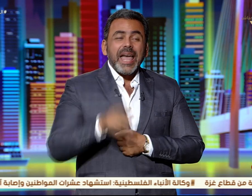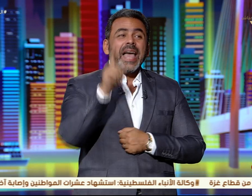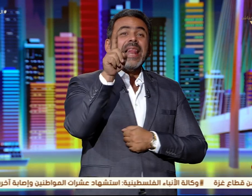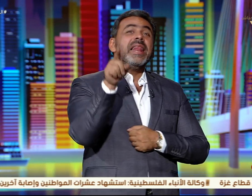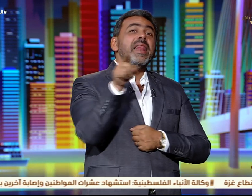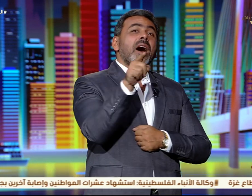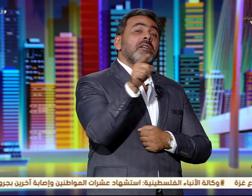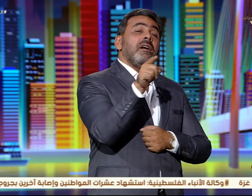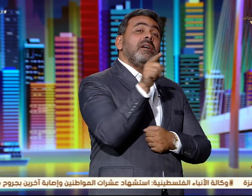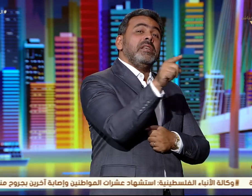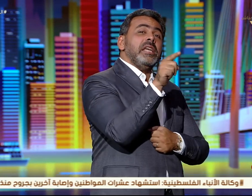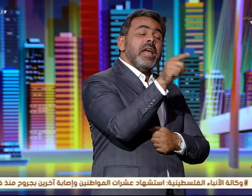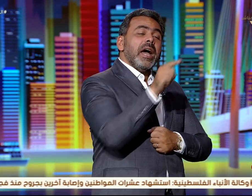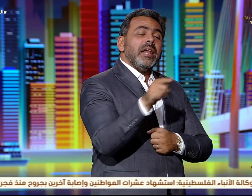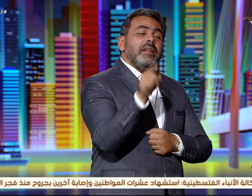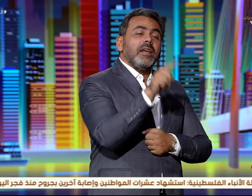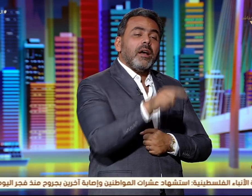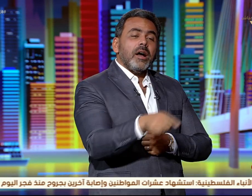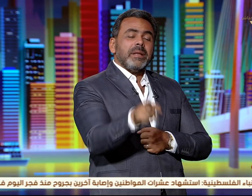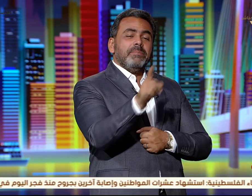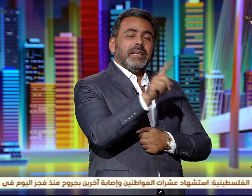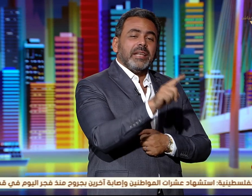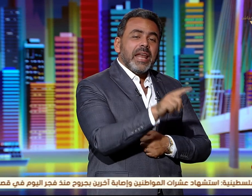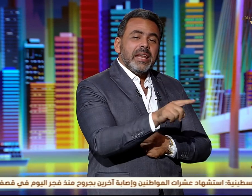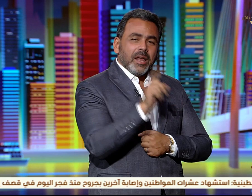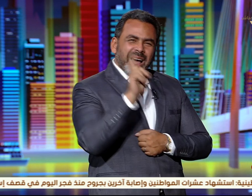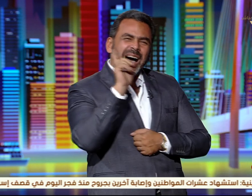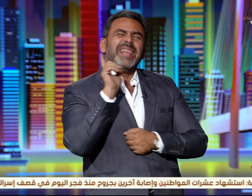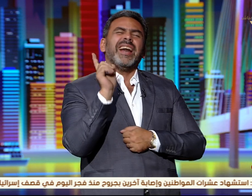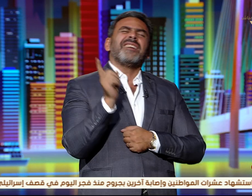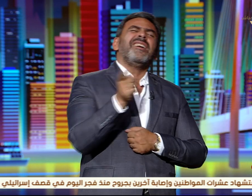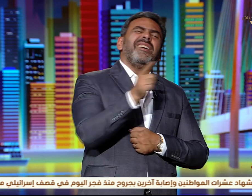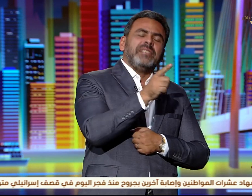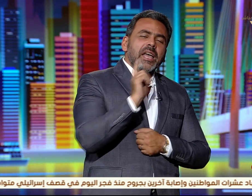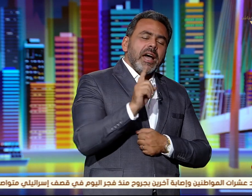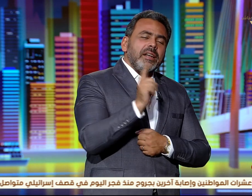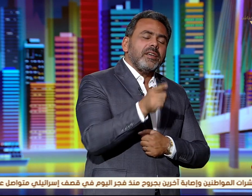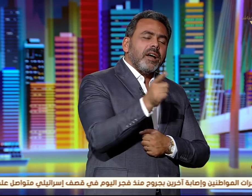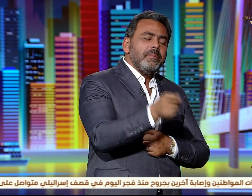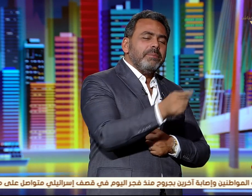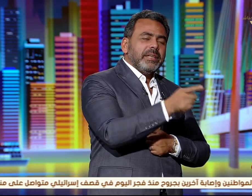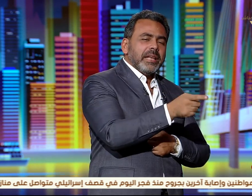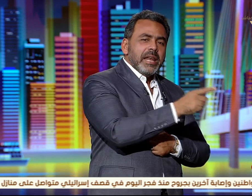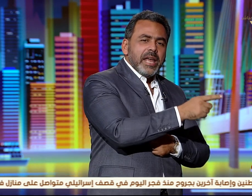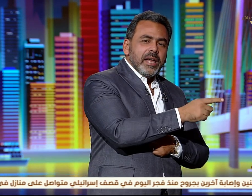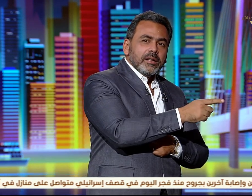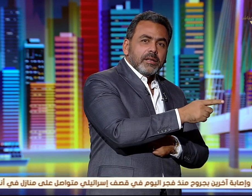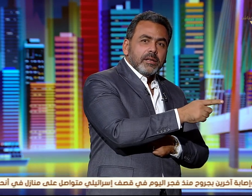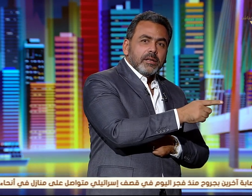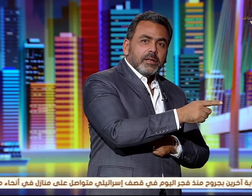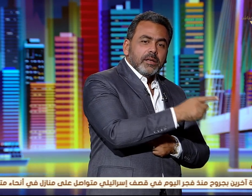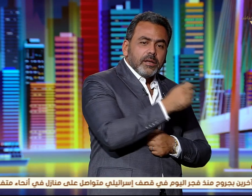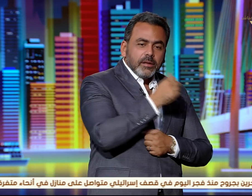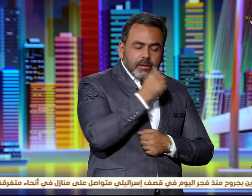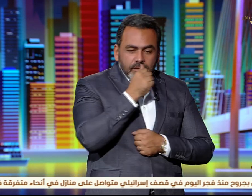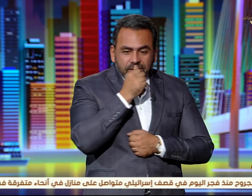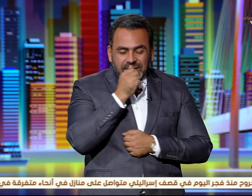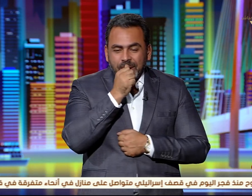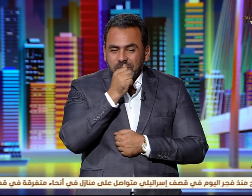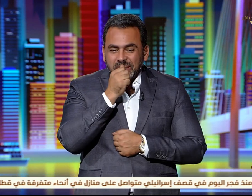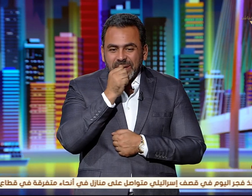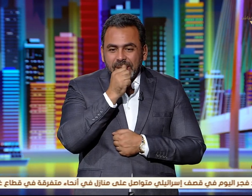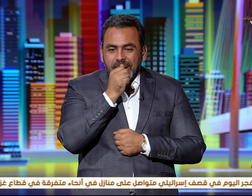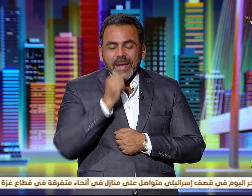اللام الاراضي التي قامت باحتلال الاراضي التي قامت باحتلالها